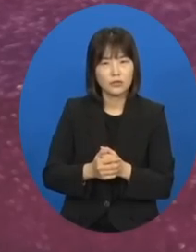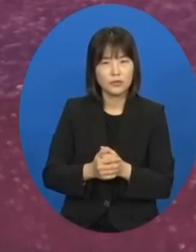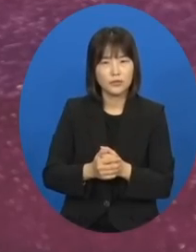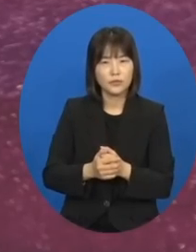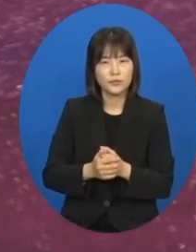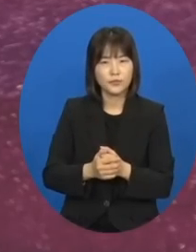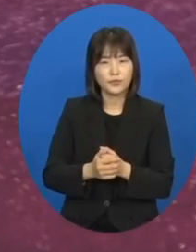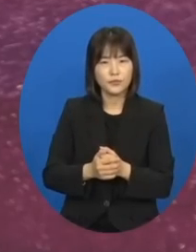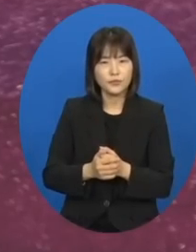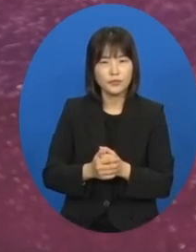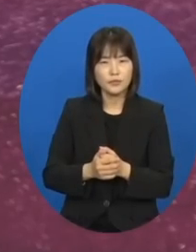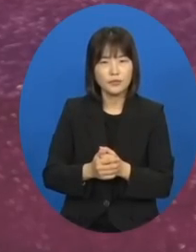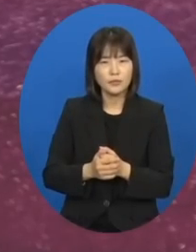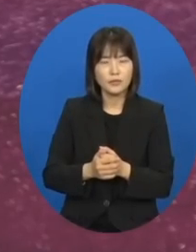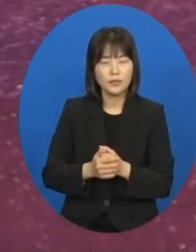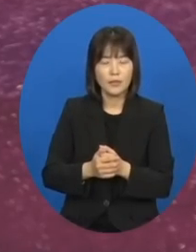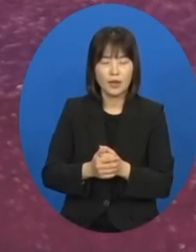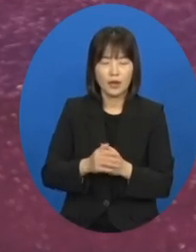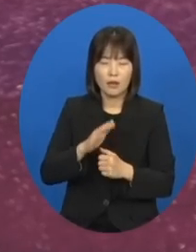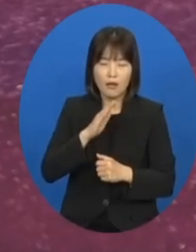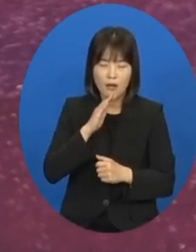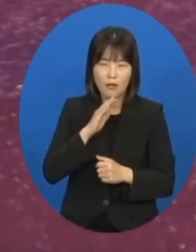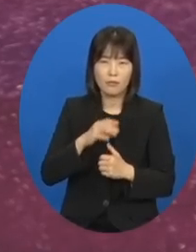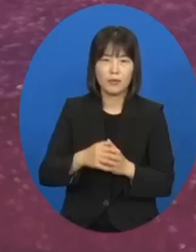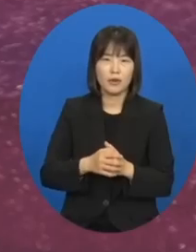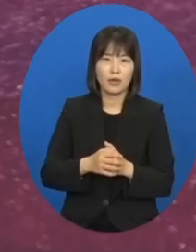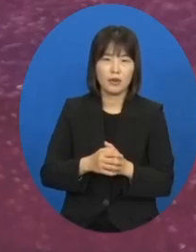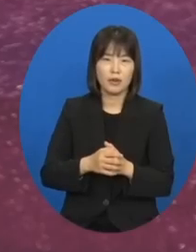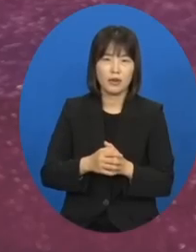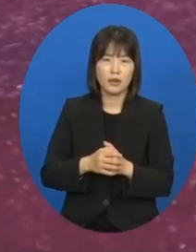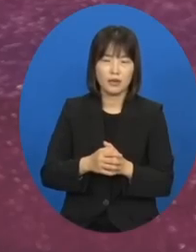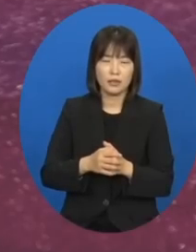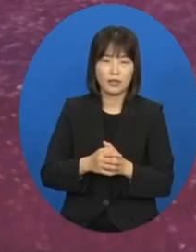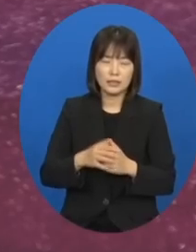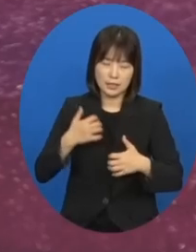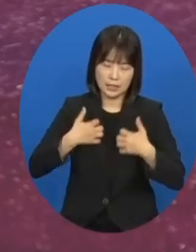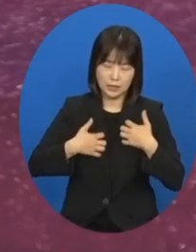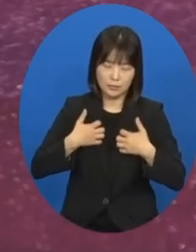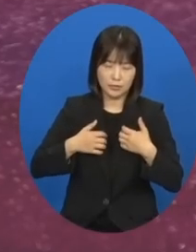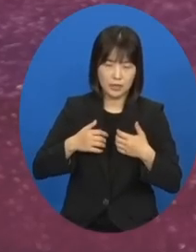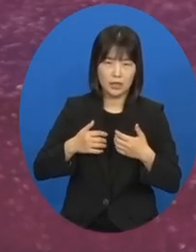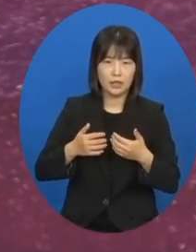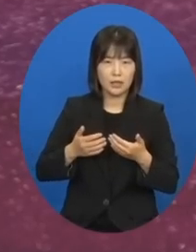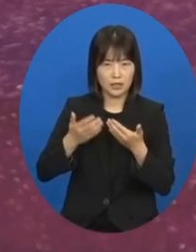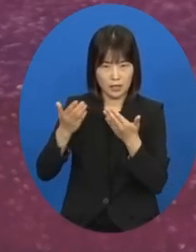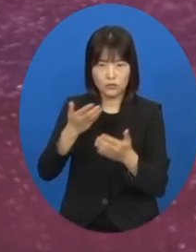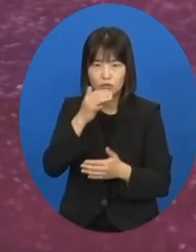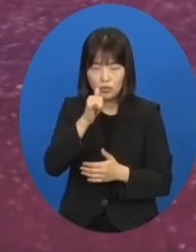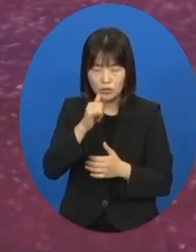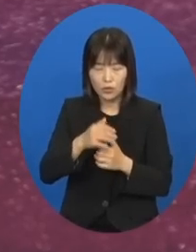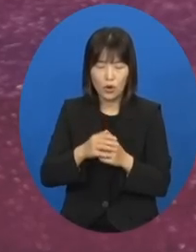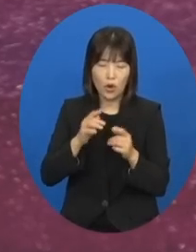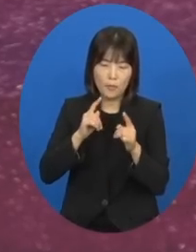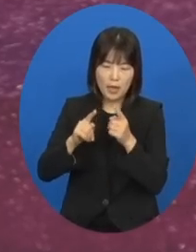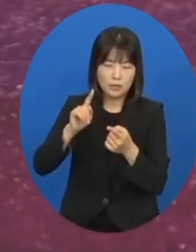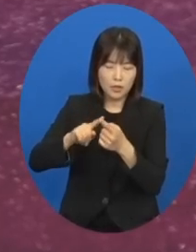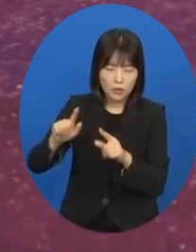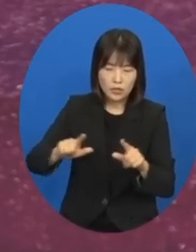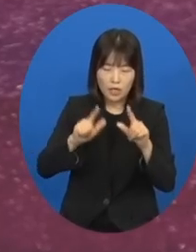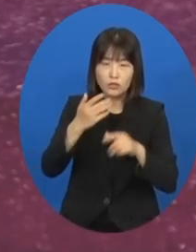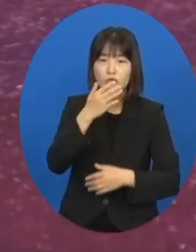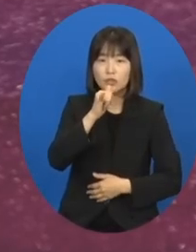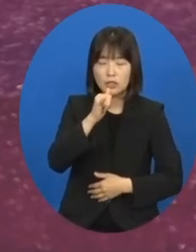아니라 기꺼이 질 수 있고 또한 그 성령으로 말미암아 이제는 말씀을 살아낼 수 있는